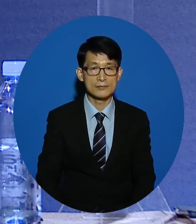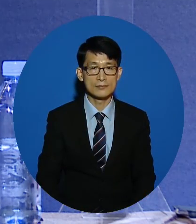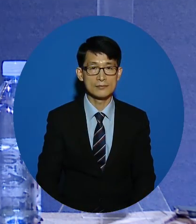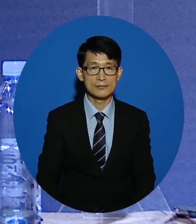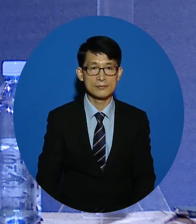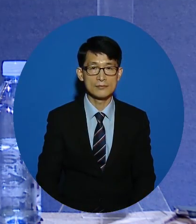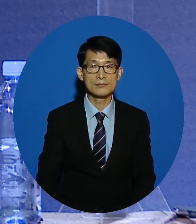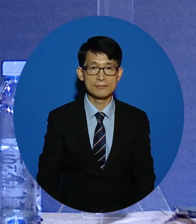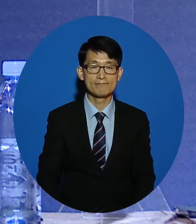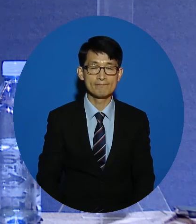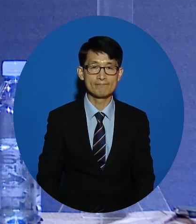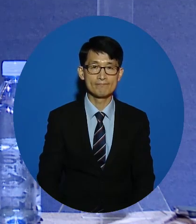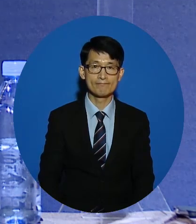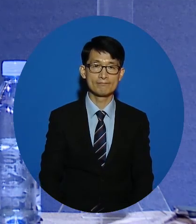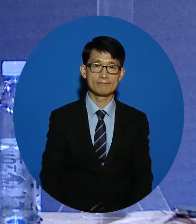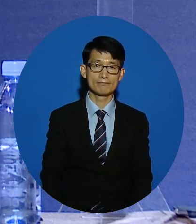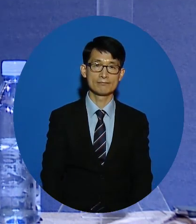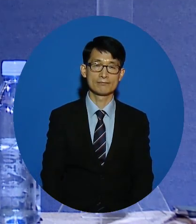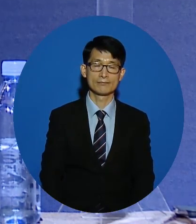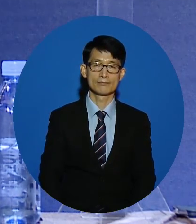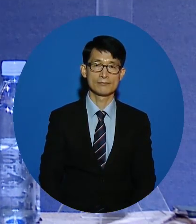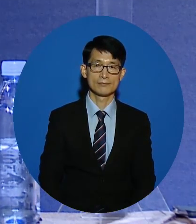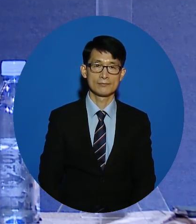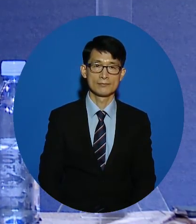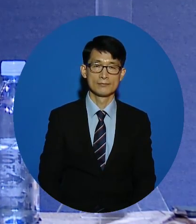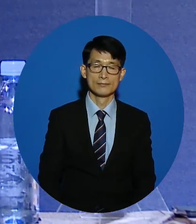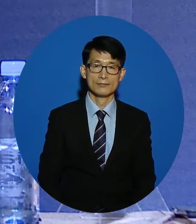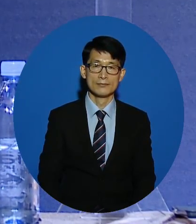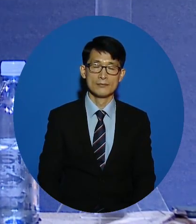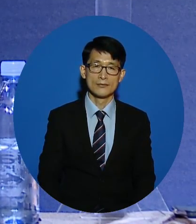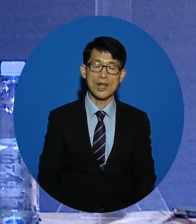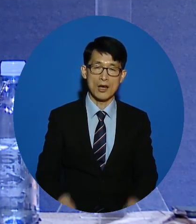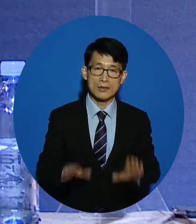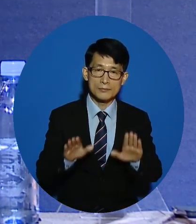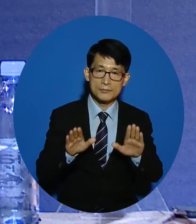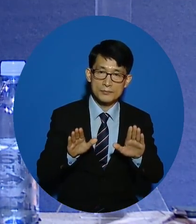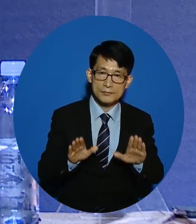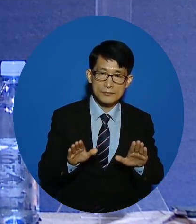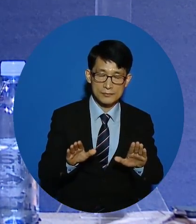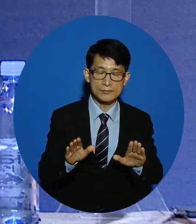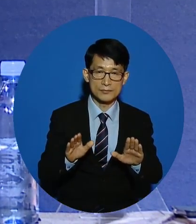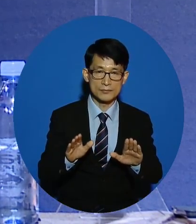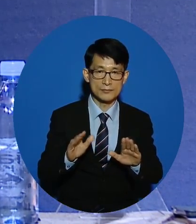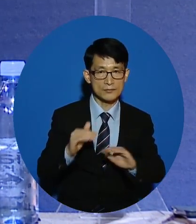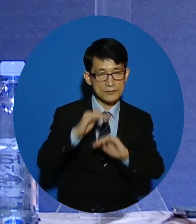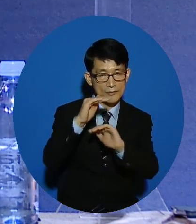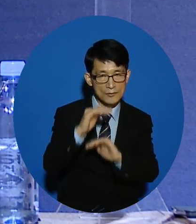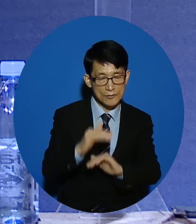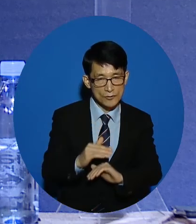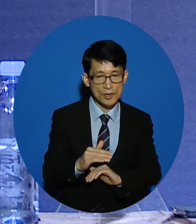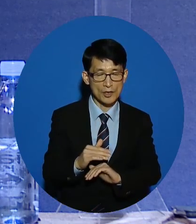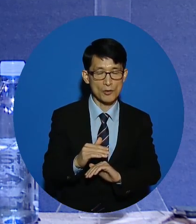끝내요. 네, 네. 굉장히 알차게 시간이 진행됐습니다. 이제 토론